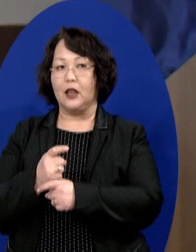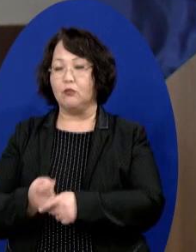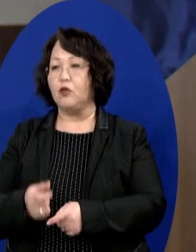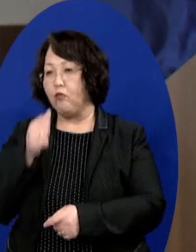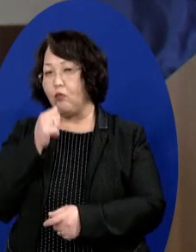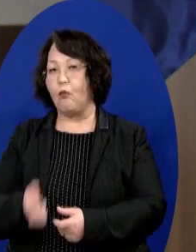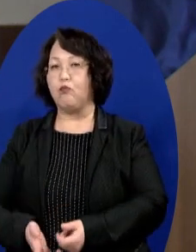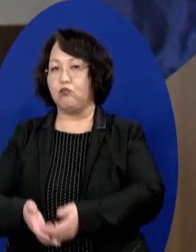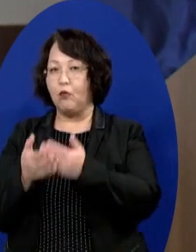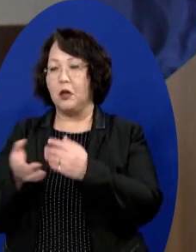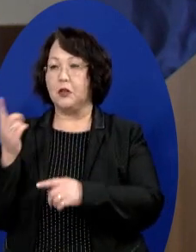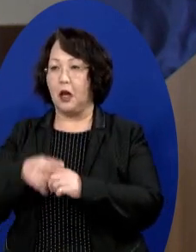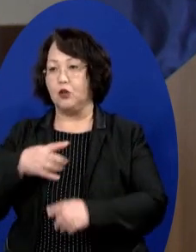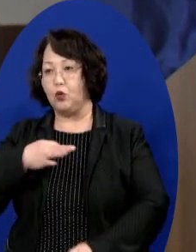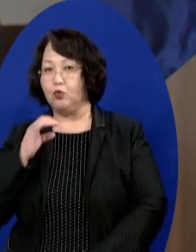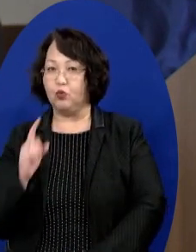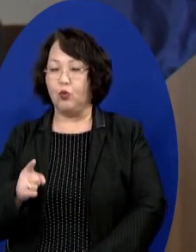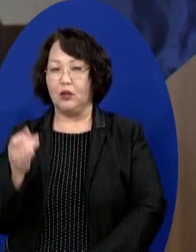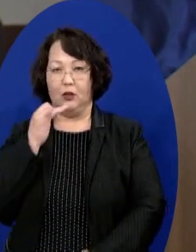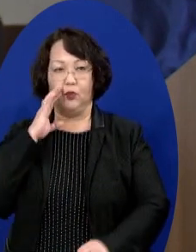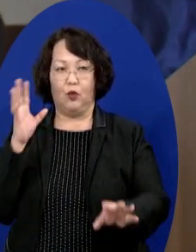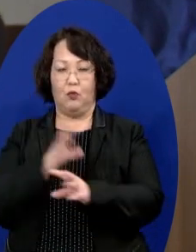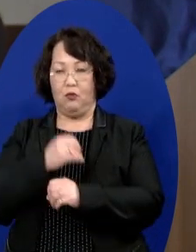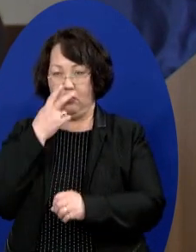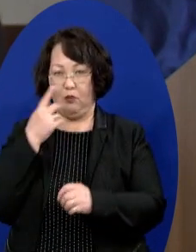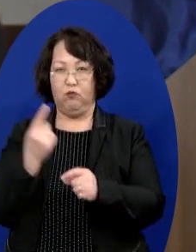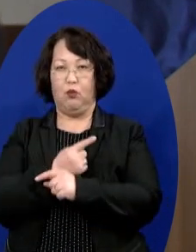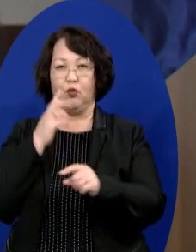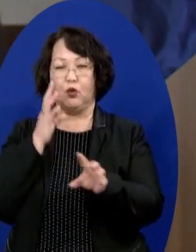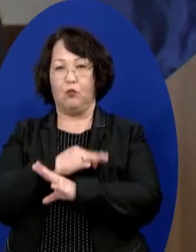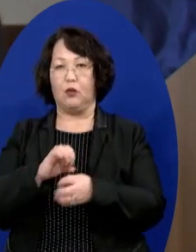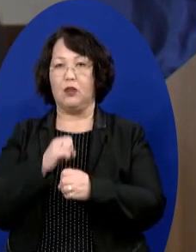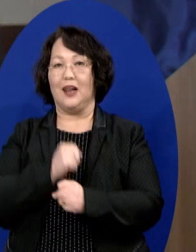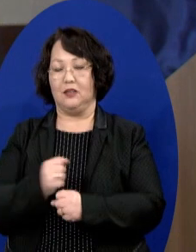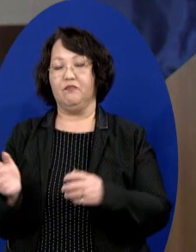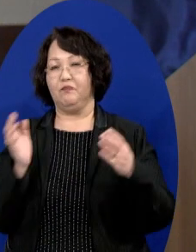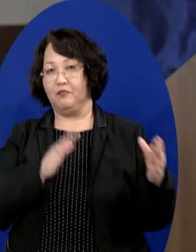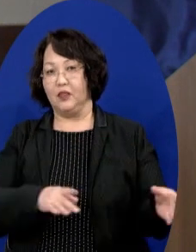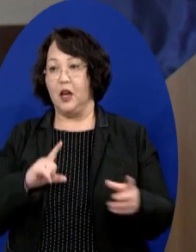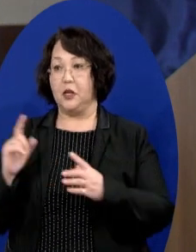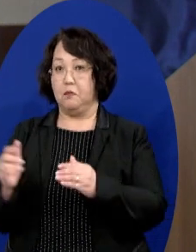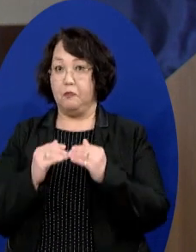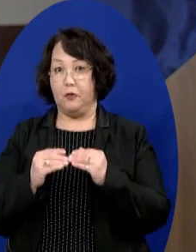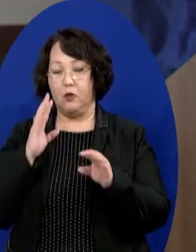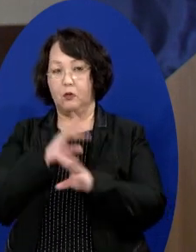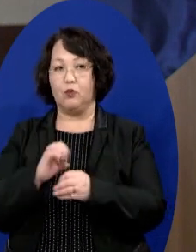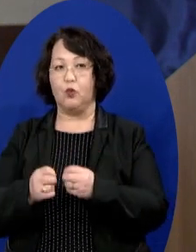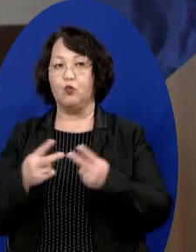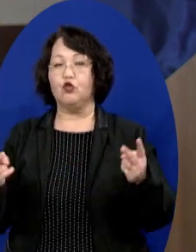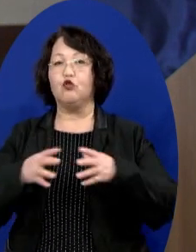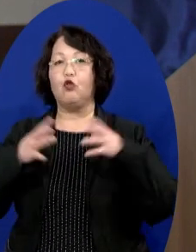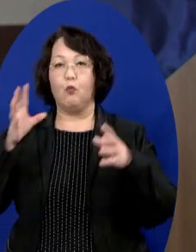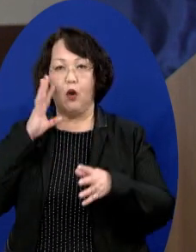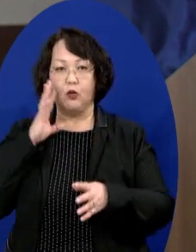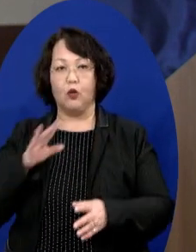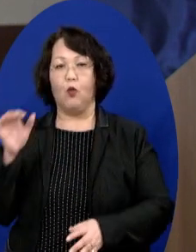өгчдөг. Тэгээд дахин сонгогдох нөхөө авахдаг нэг ийм л тохиолдсон. А профессионал элемент орсноор бол үндэсний хэмжээний томоохон бодлогууд,